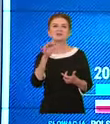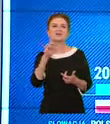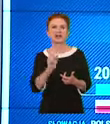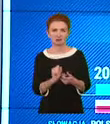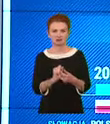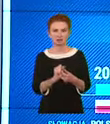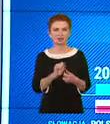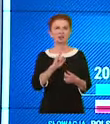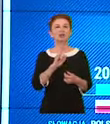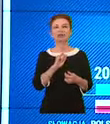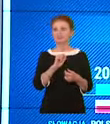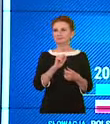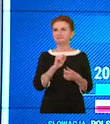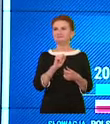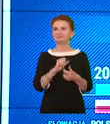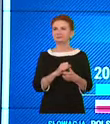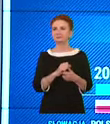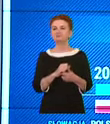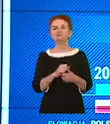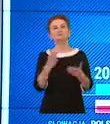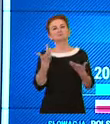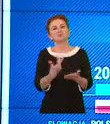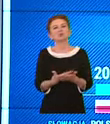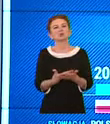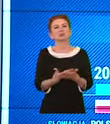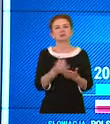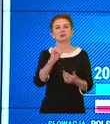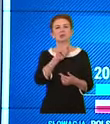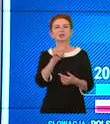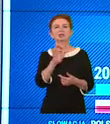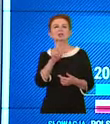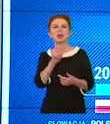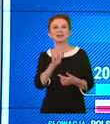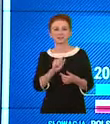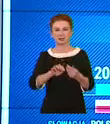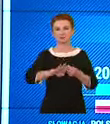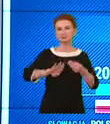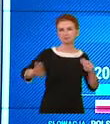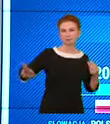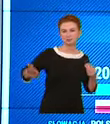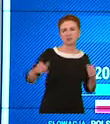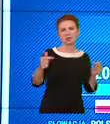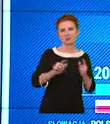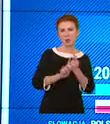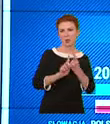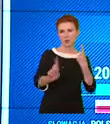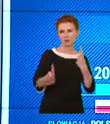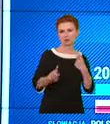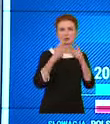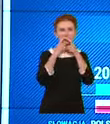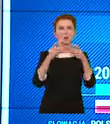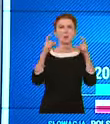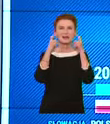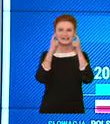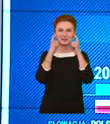Musimy zachować ten właściwy dystans, ale przede wszystkim też te maseczki, które od dzisiaj